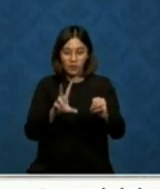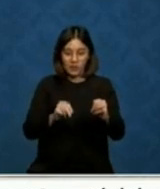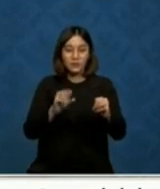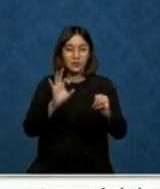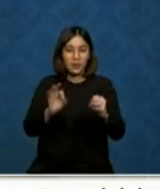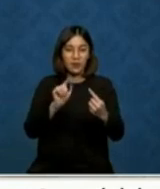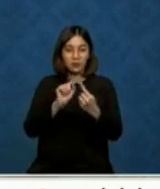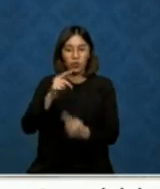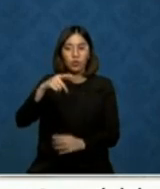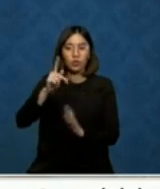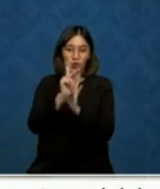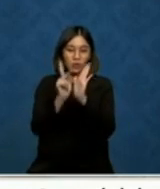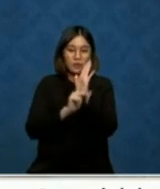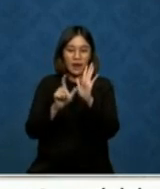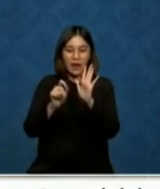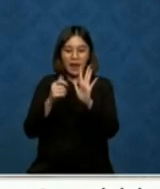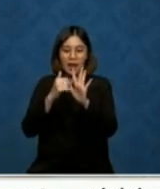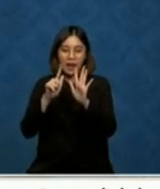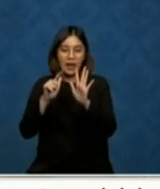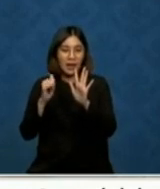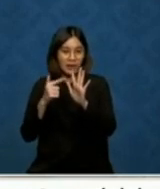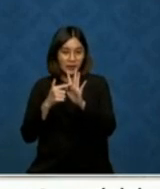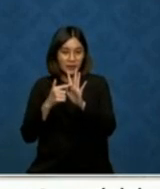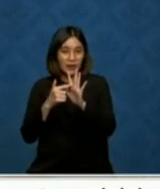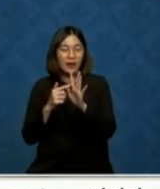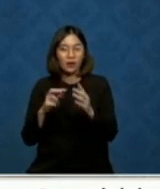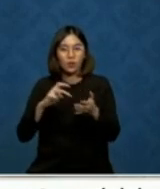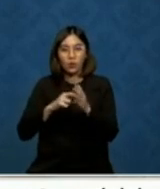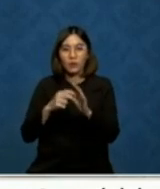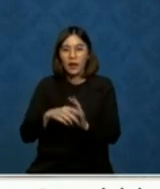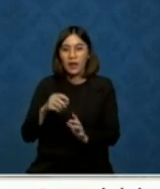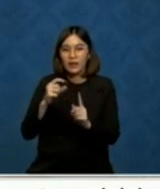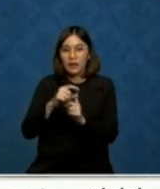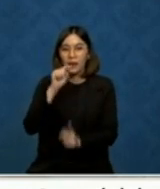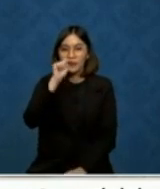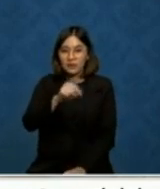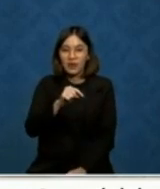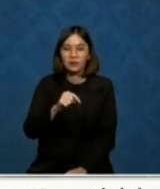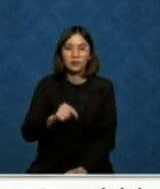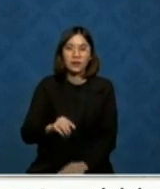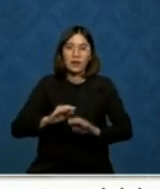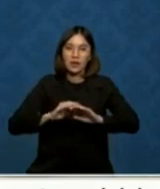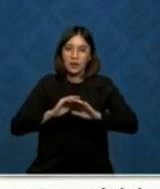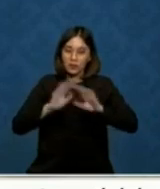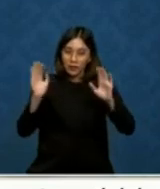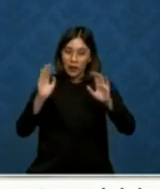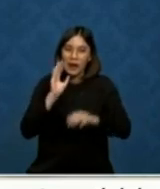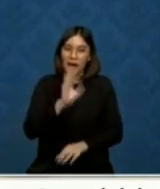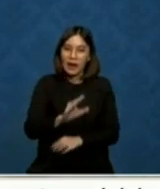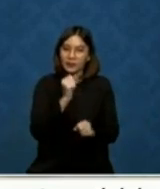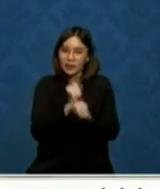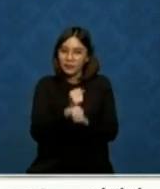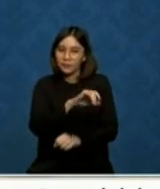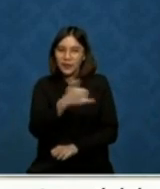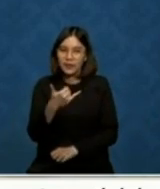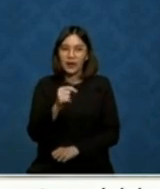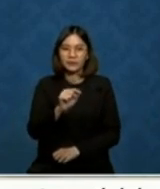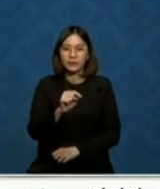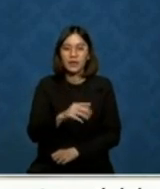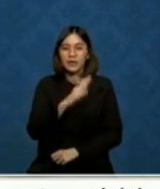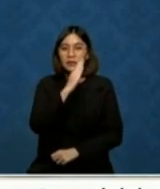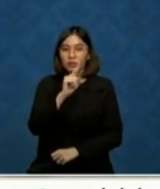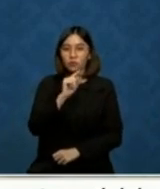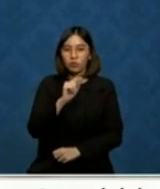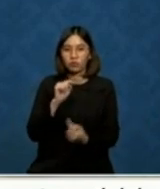39แห่งประมวลกฎหมายอาญาคือคำสั่งงดเว้นการกระทำดังนั้นเนี่ยนะครับถ้าก